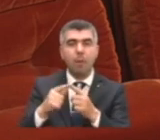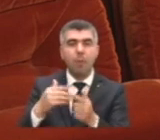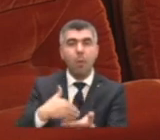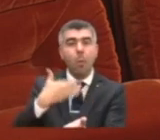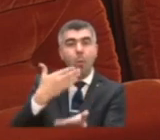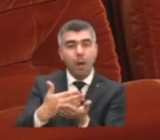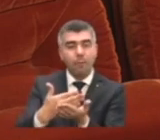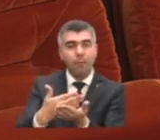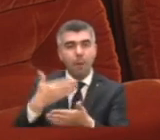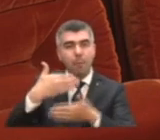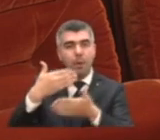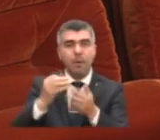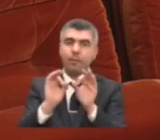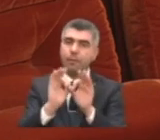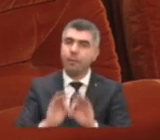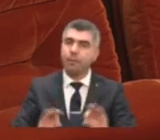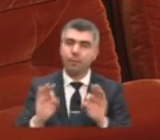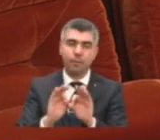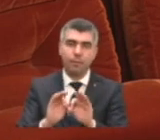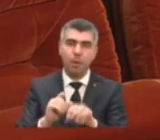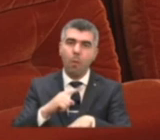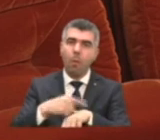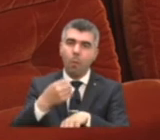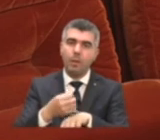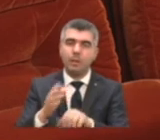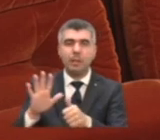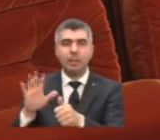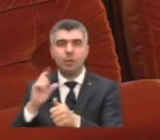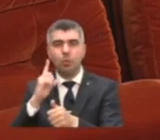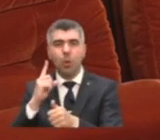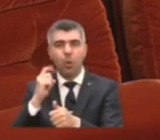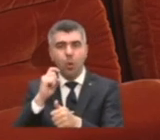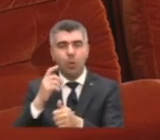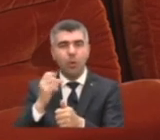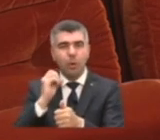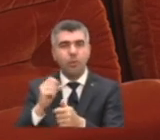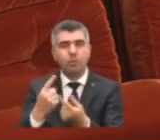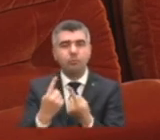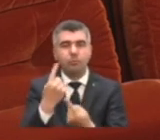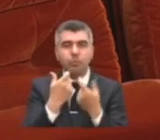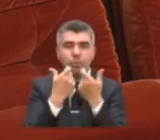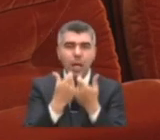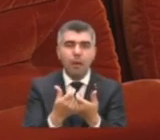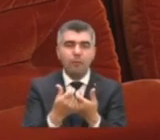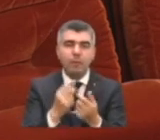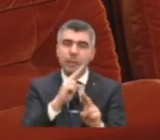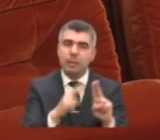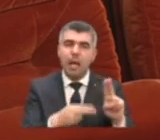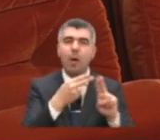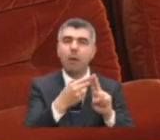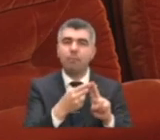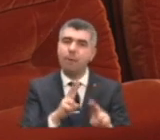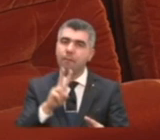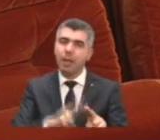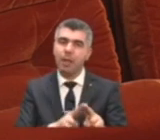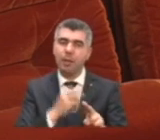ورش، وتنتمنى باش يكون عندنا واحد الوقت كافي واحد 6 شهور باش نشوفوا الامباكت ونشوفوا كيف غادي كذلك نجاوبوا معاه. ولكن في هذا